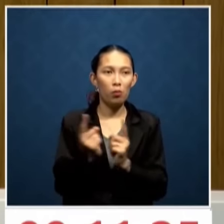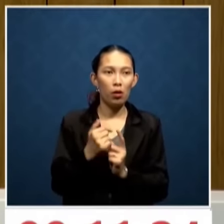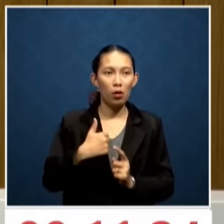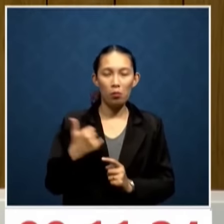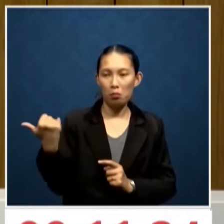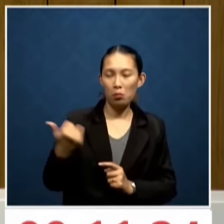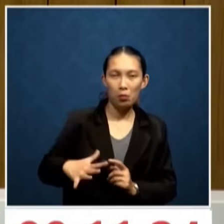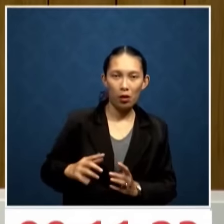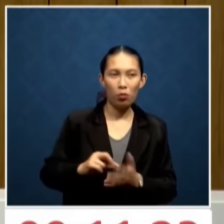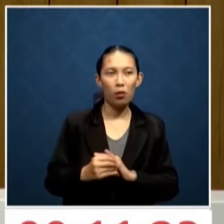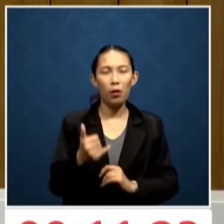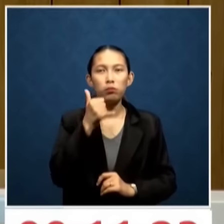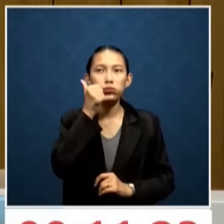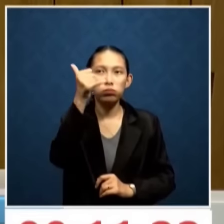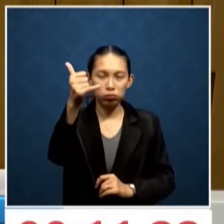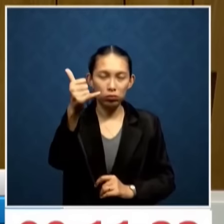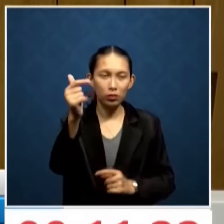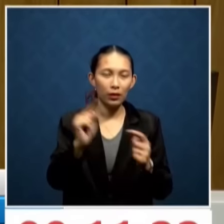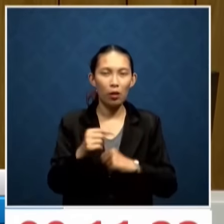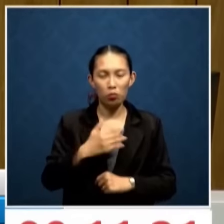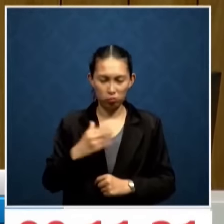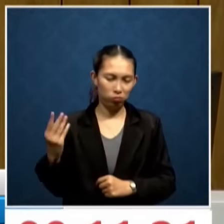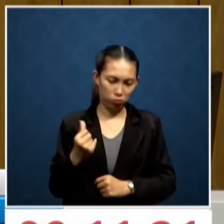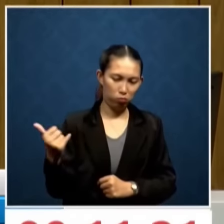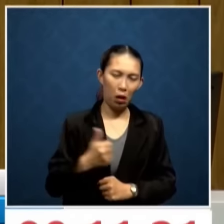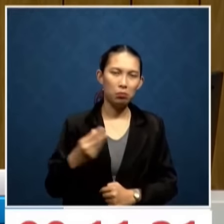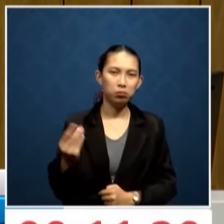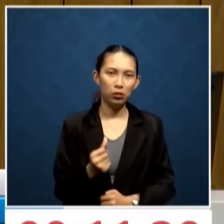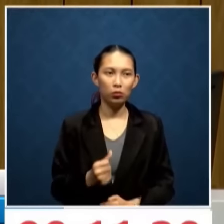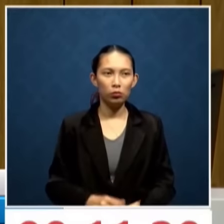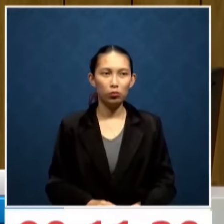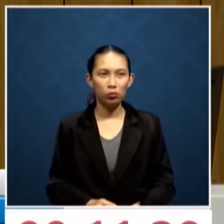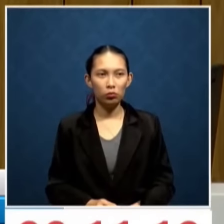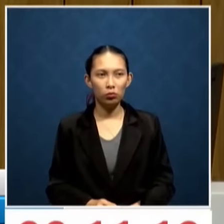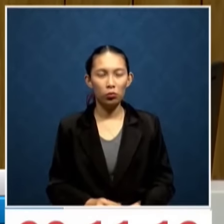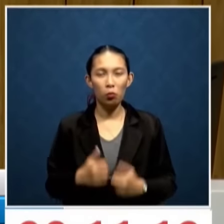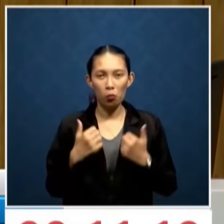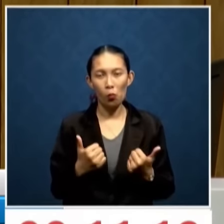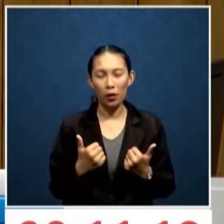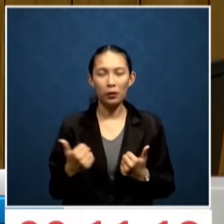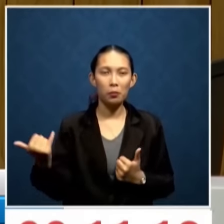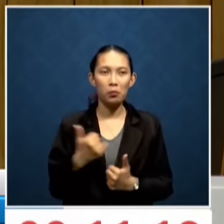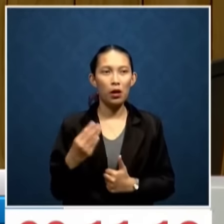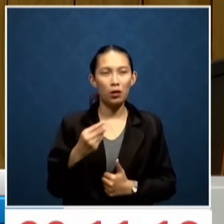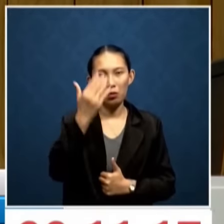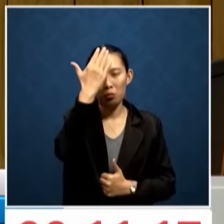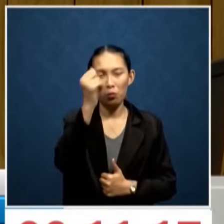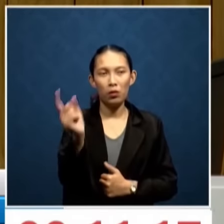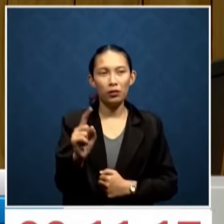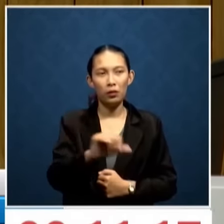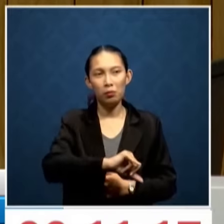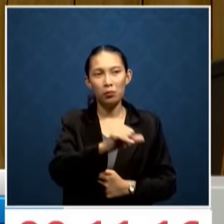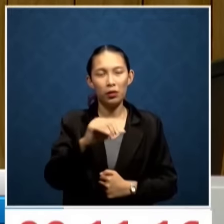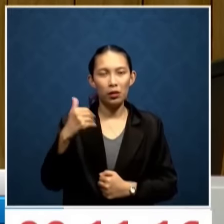ผมเองก็เลยได้โทรไปเรียนท่านว่าผมจะรีบมานะครับจริงๆแล้วก็ตอนวันนี้เป็นวันรีบมาเพราะไม่งั้นเนี่ยผม